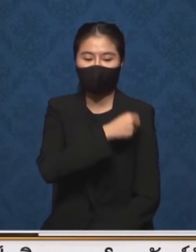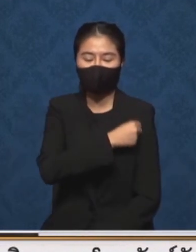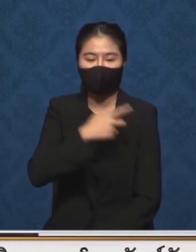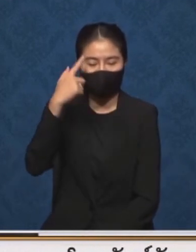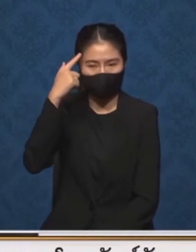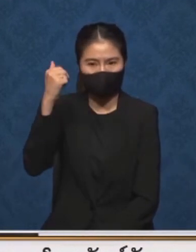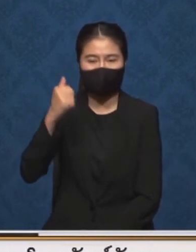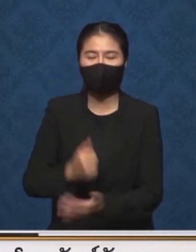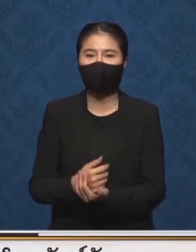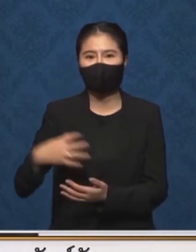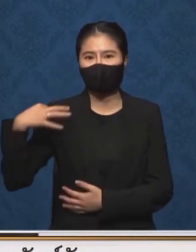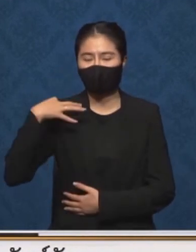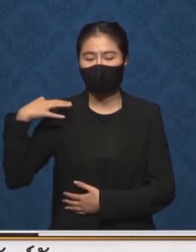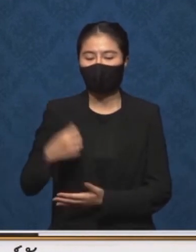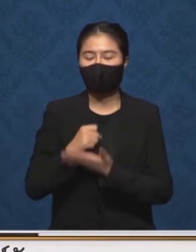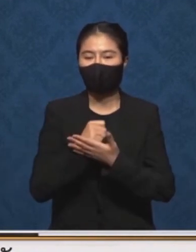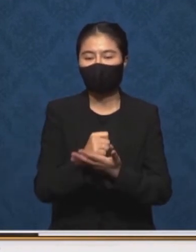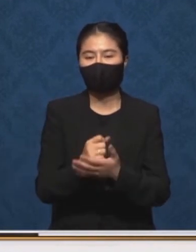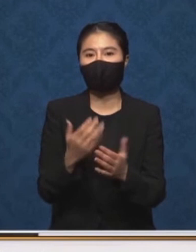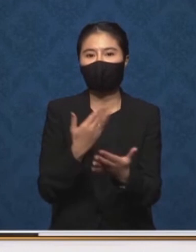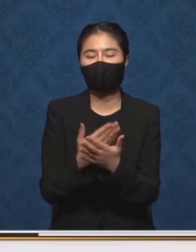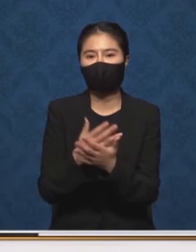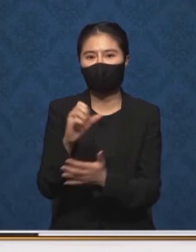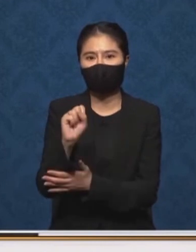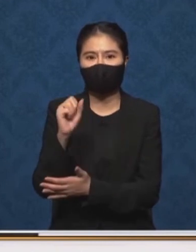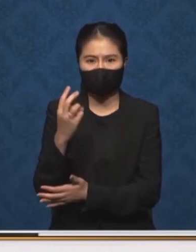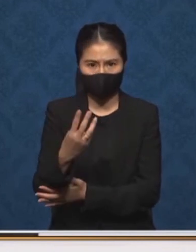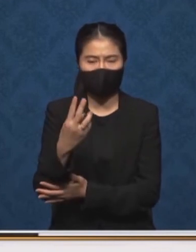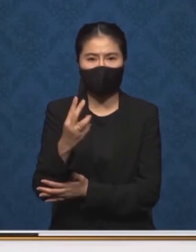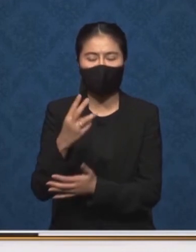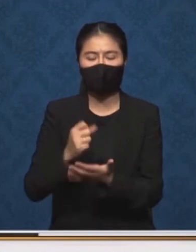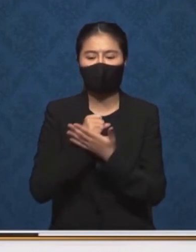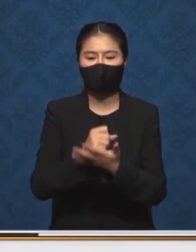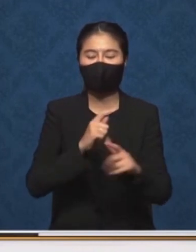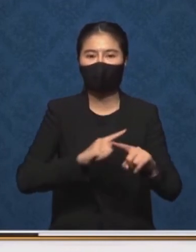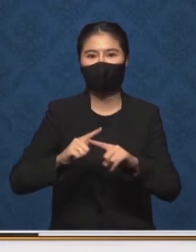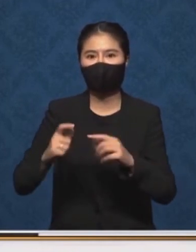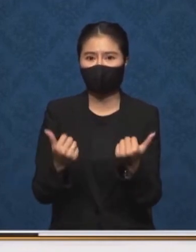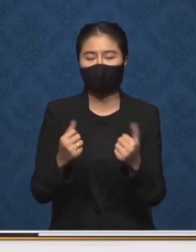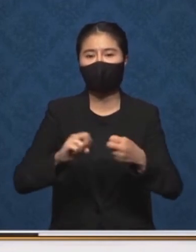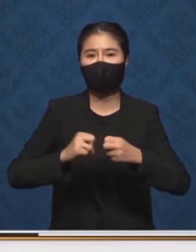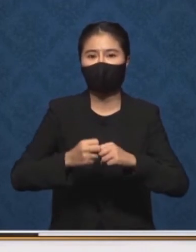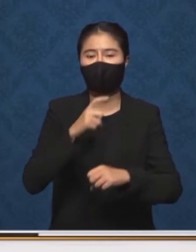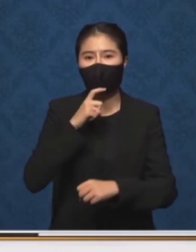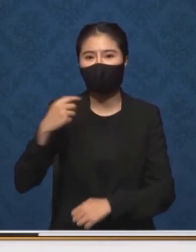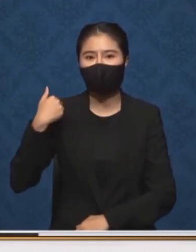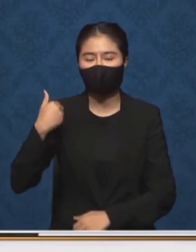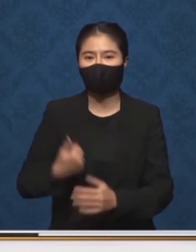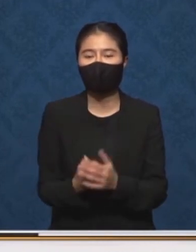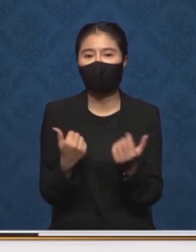ศา อยู่แนวหน้าต้ให้สวสดีการให้ค่ ไปเรีกให้อะไรเขาอัี้ก็มีปัญหาอยู่ บางทีก็เบิรกไม่ได้